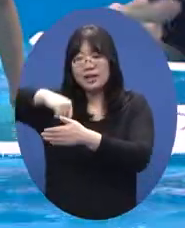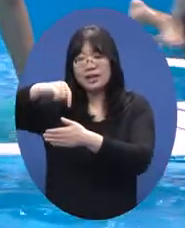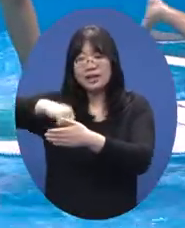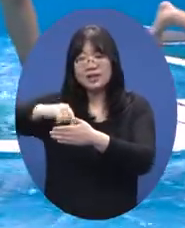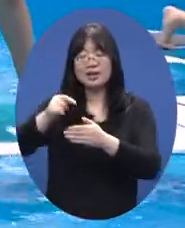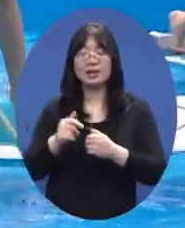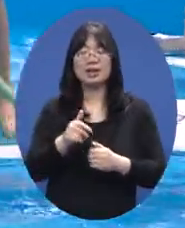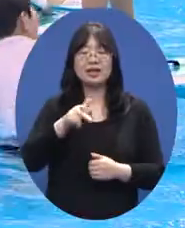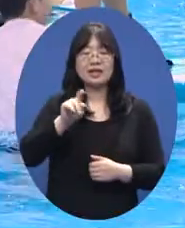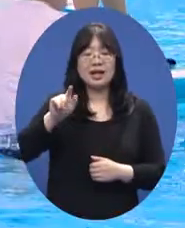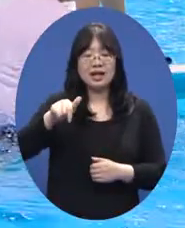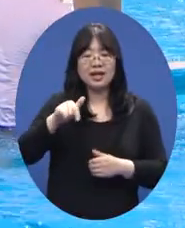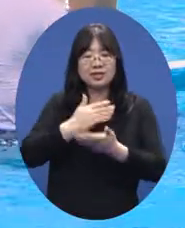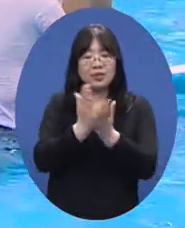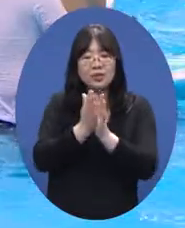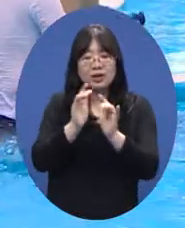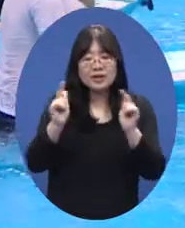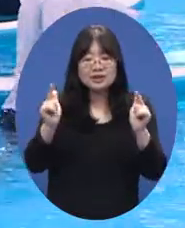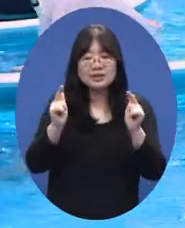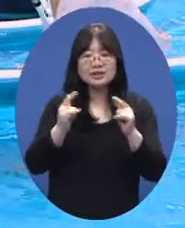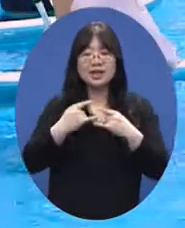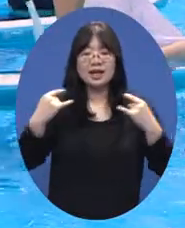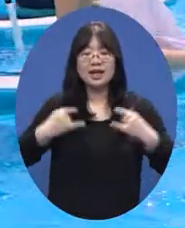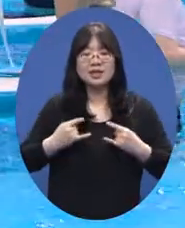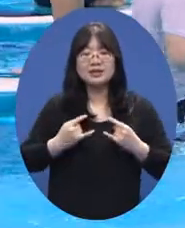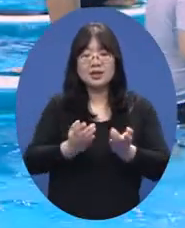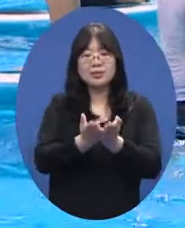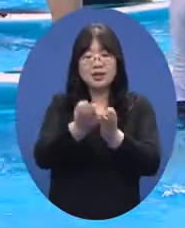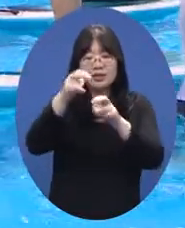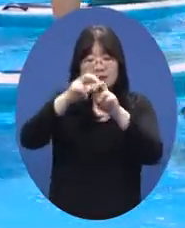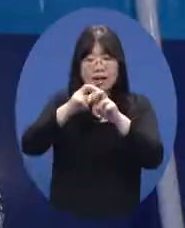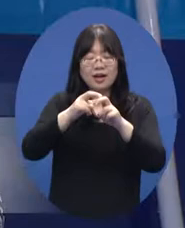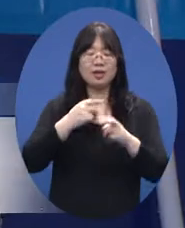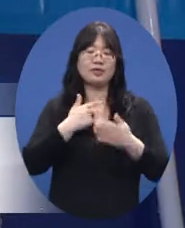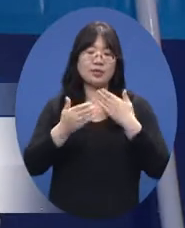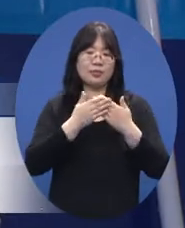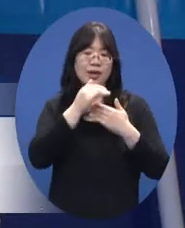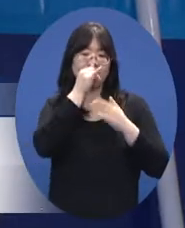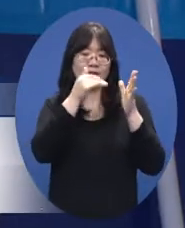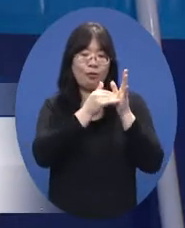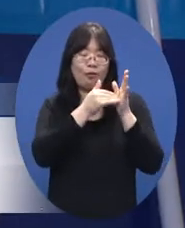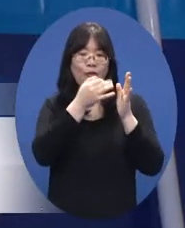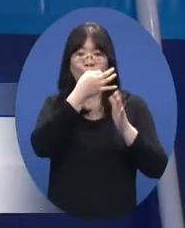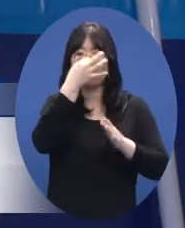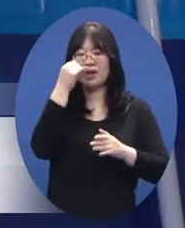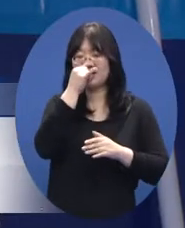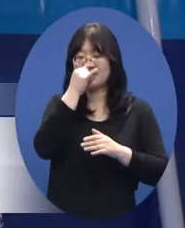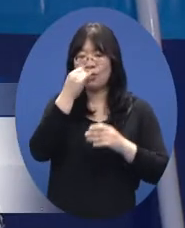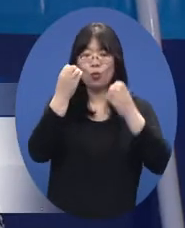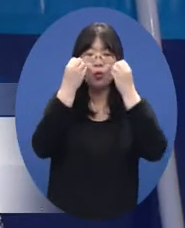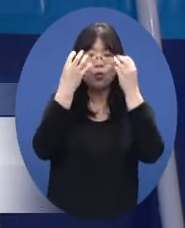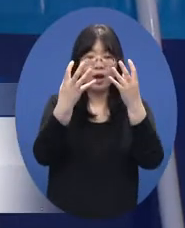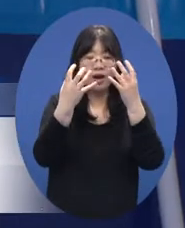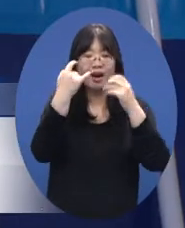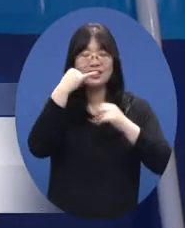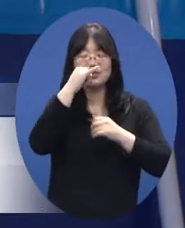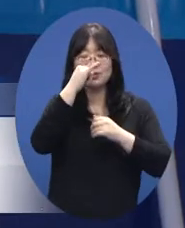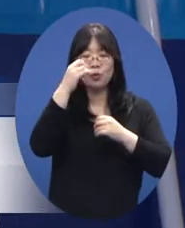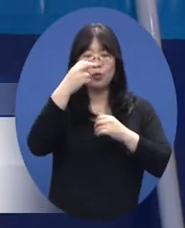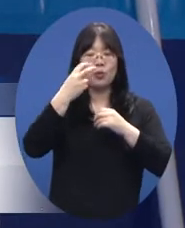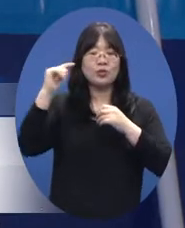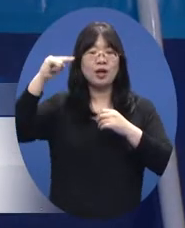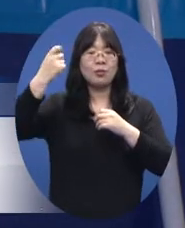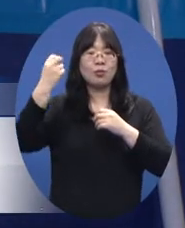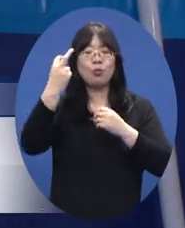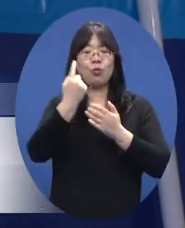펀버트와 카약, 패들보드 등 다양한 해상 레저 체험을 맛볼 수 있습니다. 신나고 새롭고 다음에